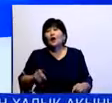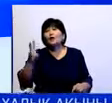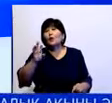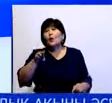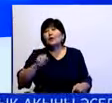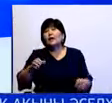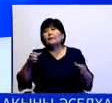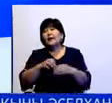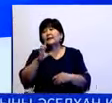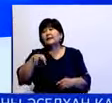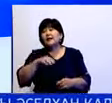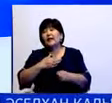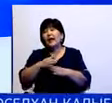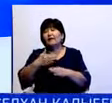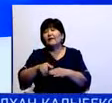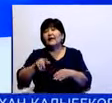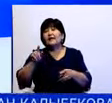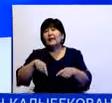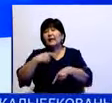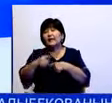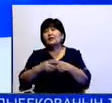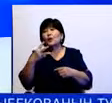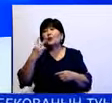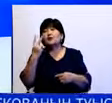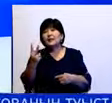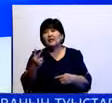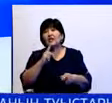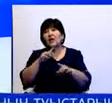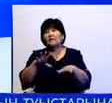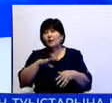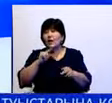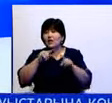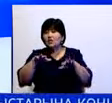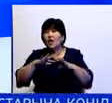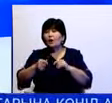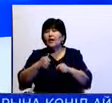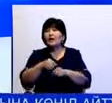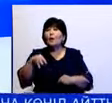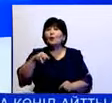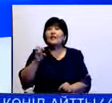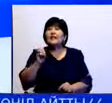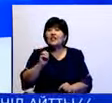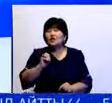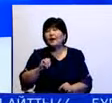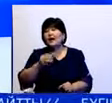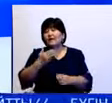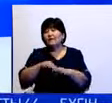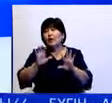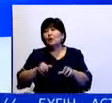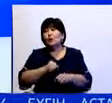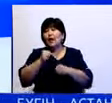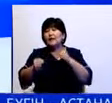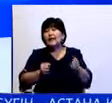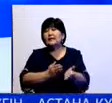Нұр Отан партиясы Сырдария аудандық филиалының кезектен тыс 32-ші конференциясы өтті. Жиында аудан әкімі Мұрат Ергешбаев филиал төрағалығына